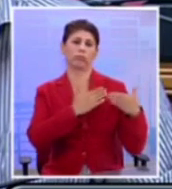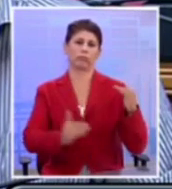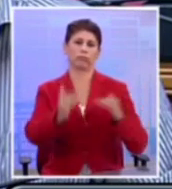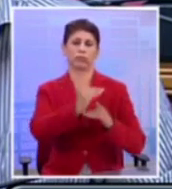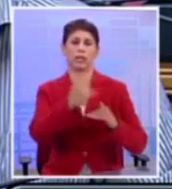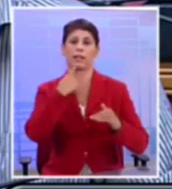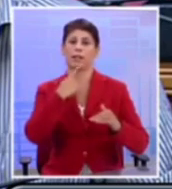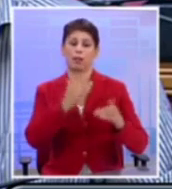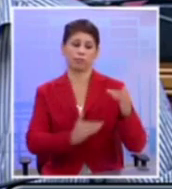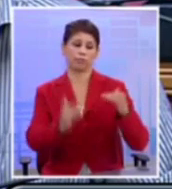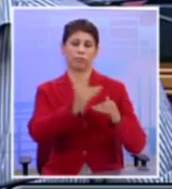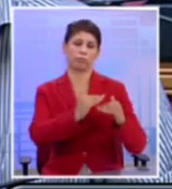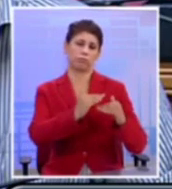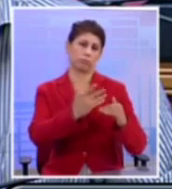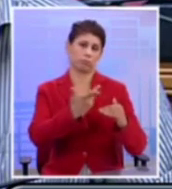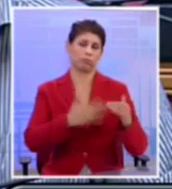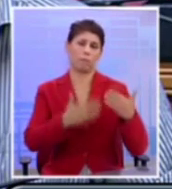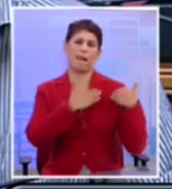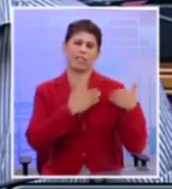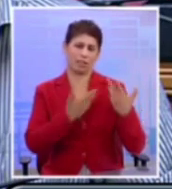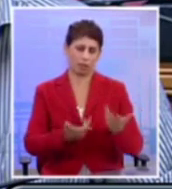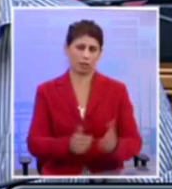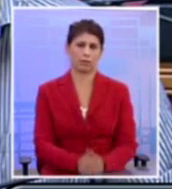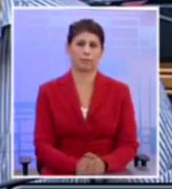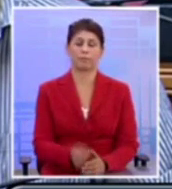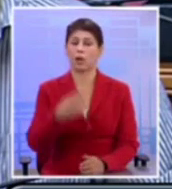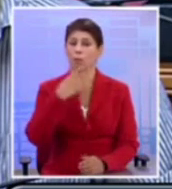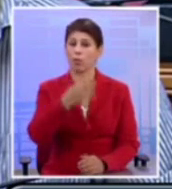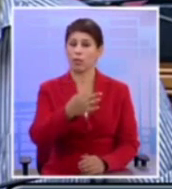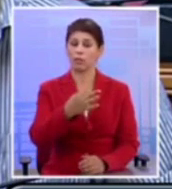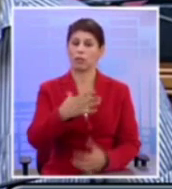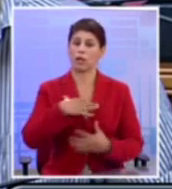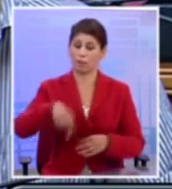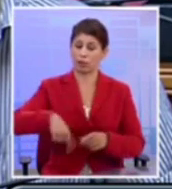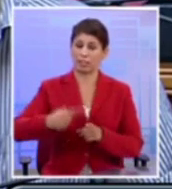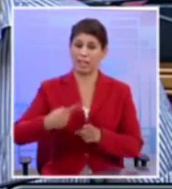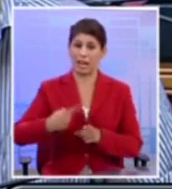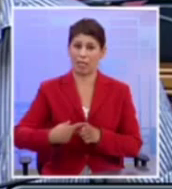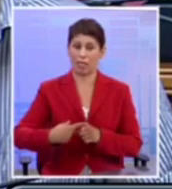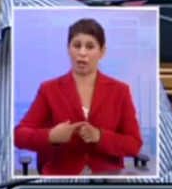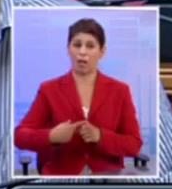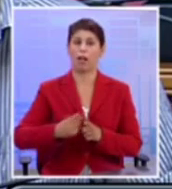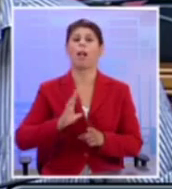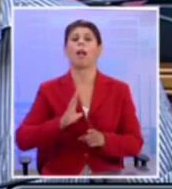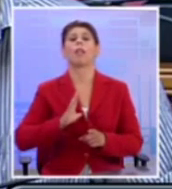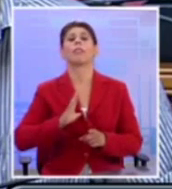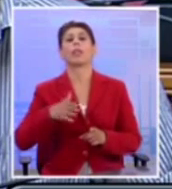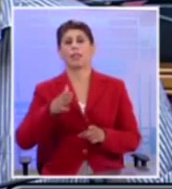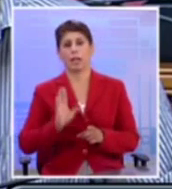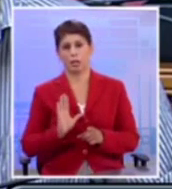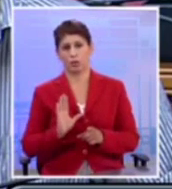ως officials, οι οποίοι δήλωσαν εκ μέρους της χώρας μας ότι δεν